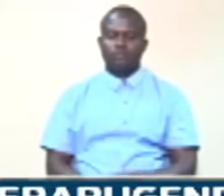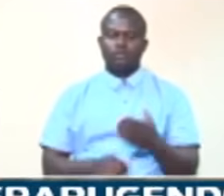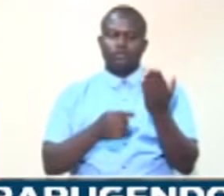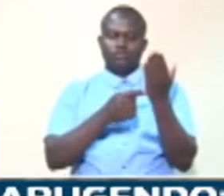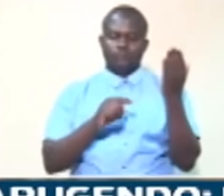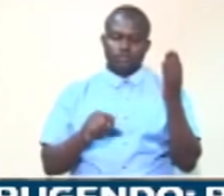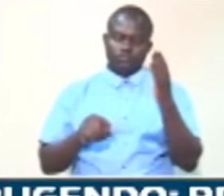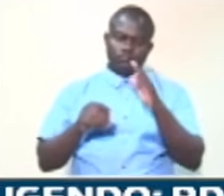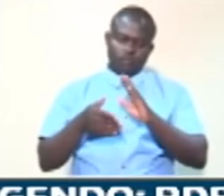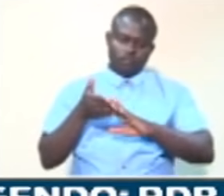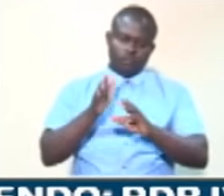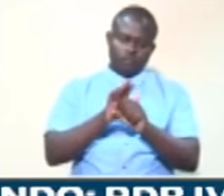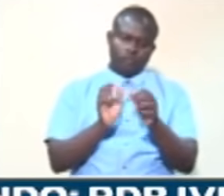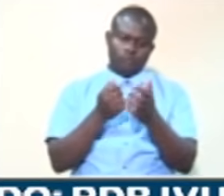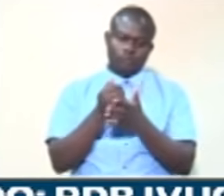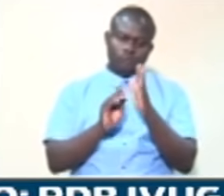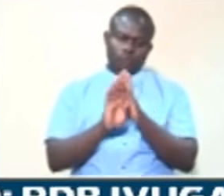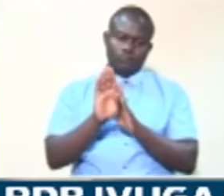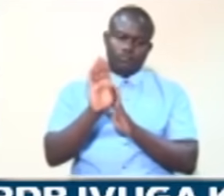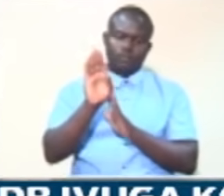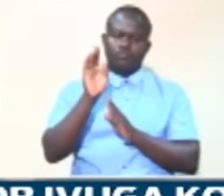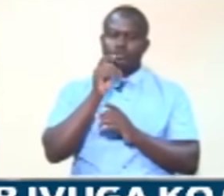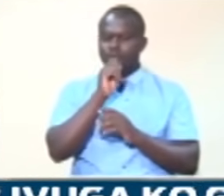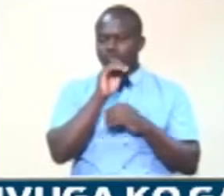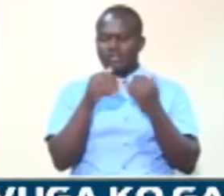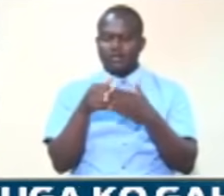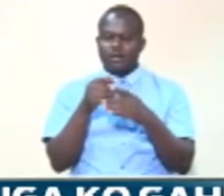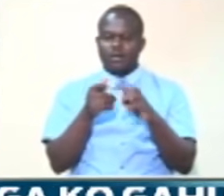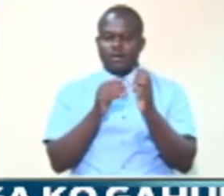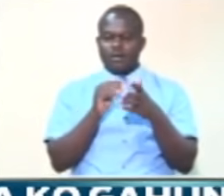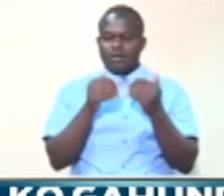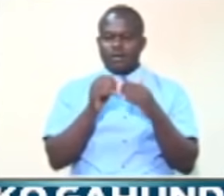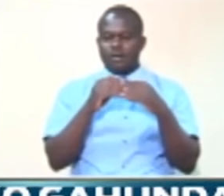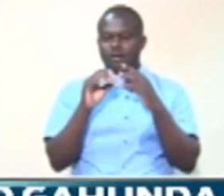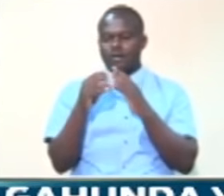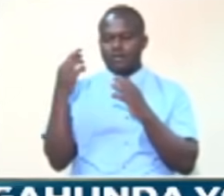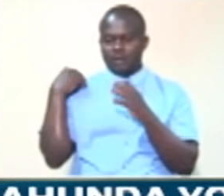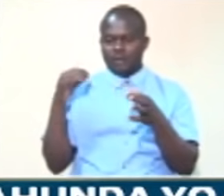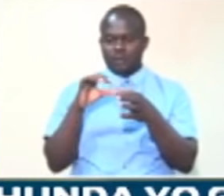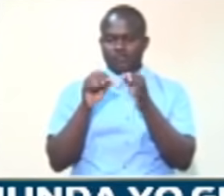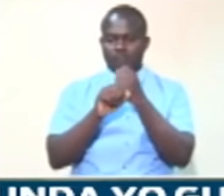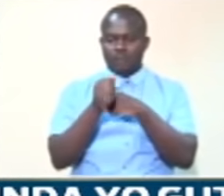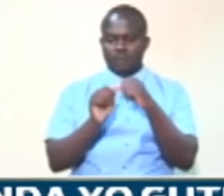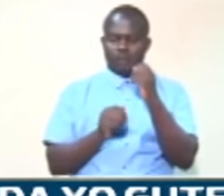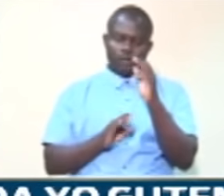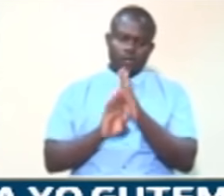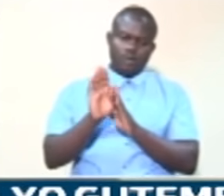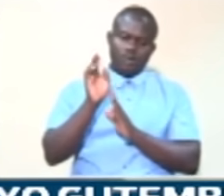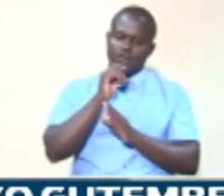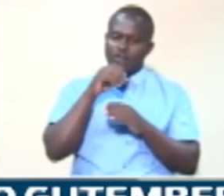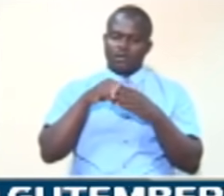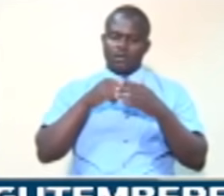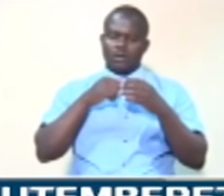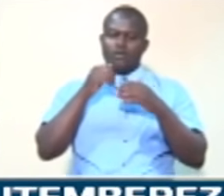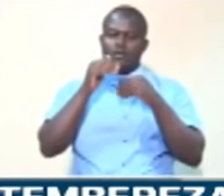Ikoranabuhanga rikataje mu isi ryateje imbere n'urwego rw'itangazamakuru. Gusa ukuriye ishami rishinzwe guhuza ibikorwa byo guteza imbere itangazamakuru mu